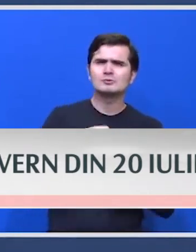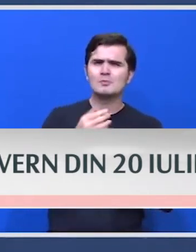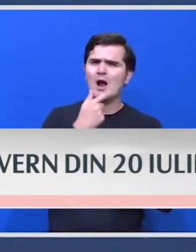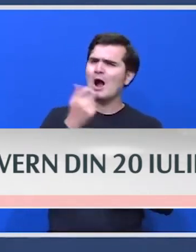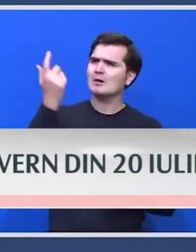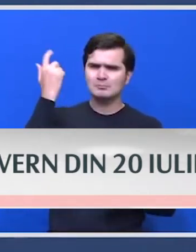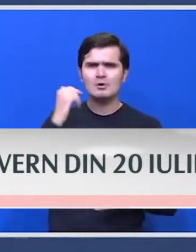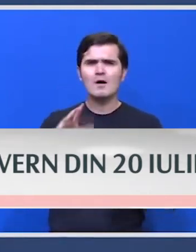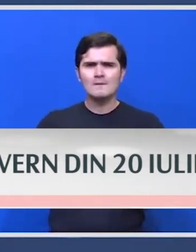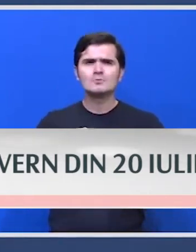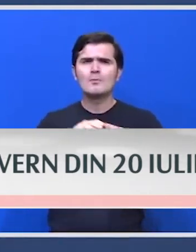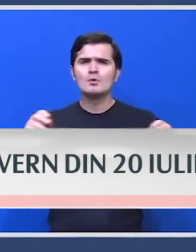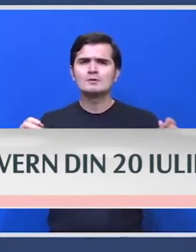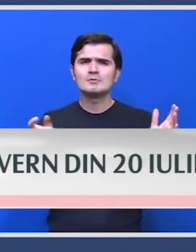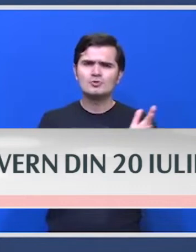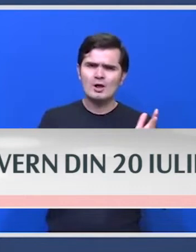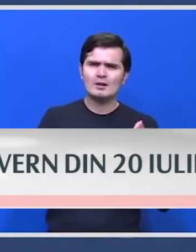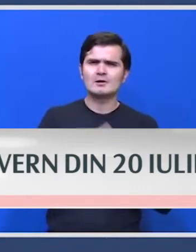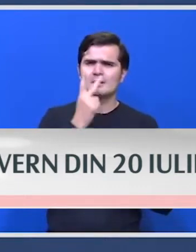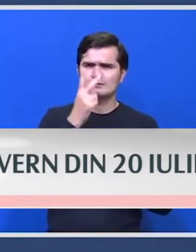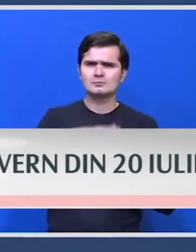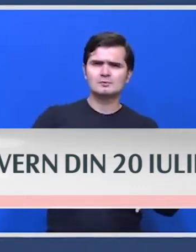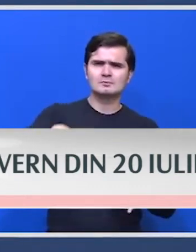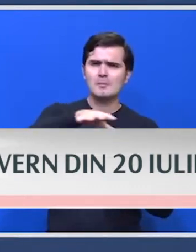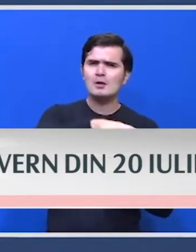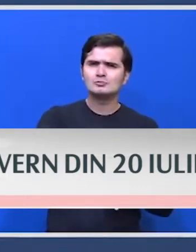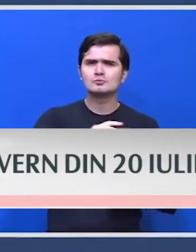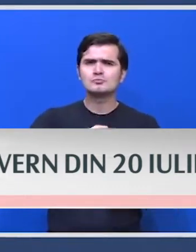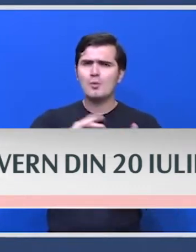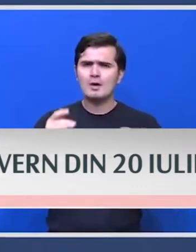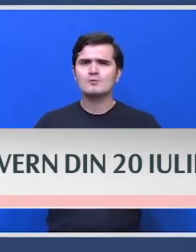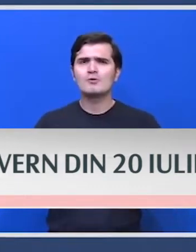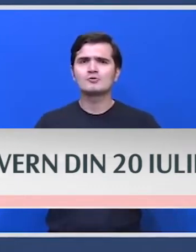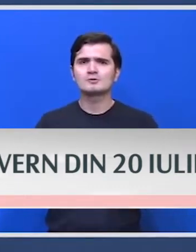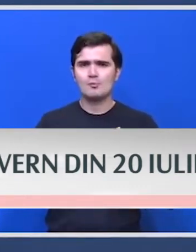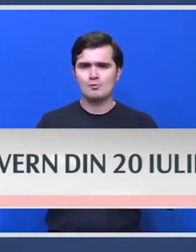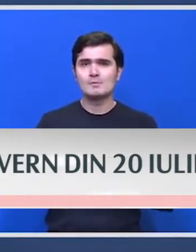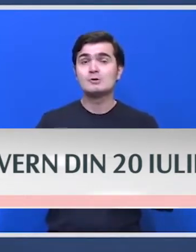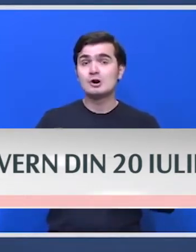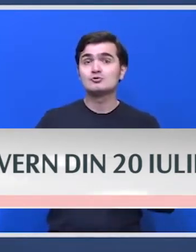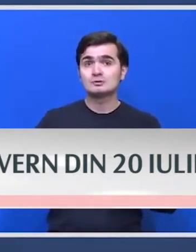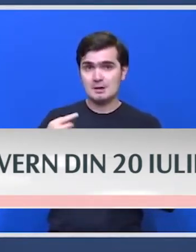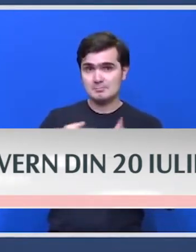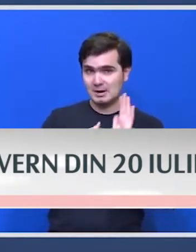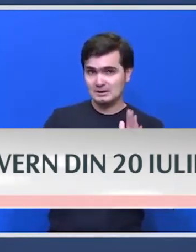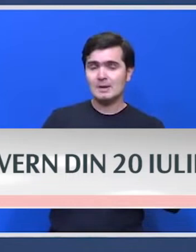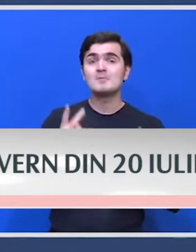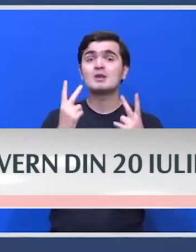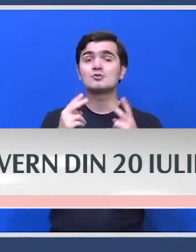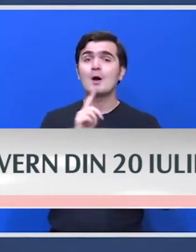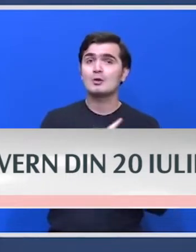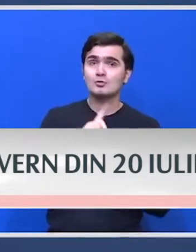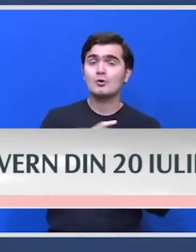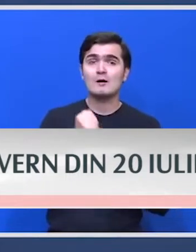numeroase sesizări care au ocupat spațiul public cu acest subiect. Acestea sunt principalele lucruri care au fost realizate